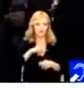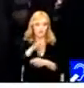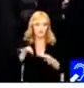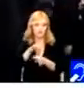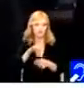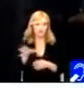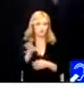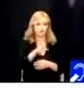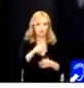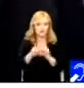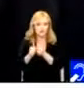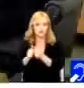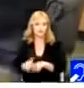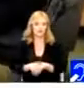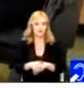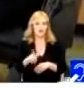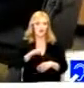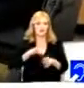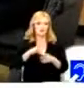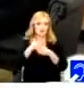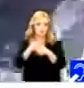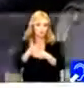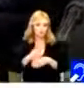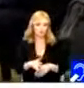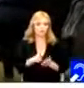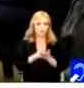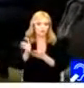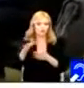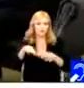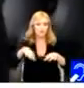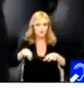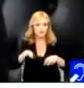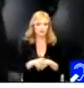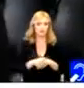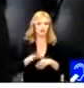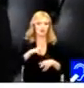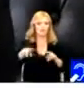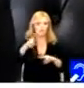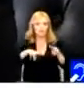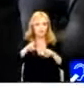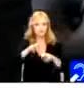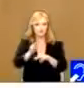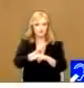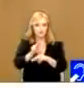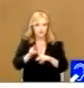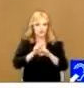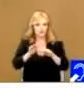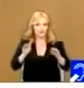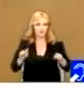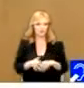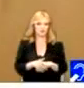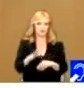gaze naturale și electrice, de dezvoltarea infrastructurii în domeniul transportului pentru reconstrucție a grădinițelor, dar și-ar dori